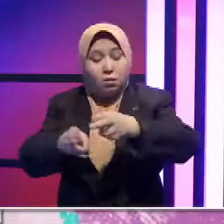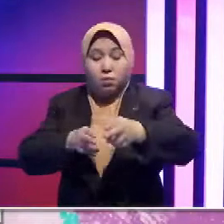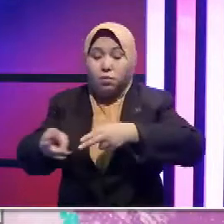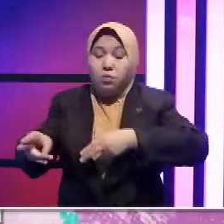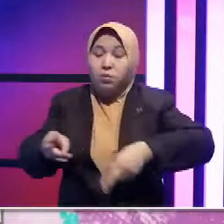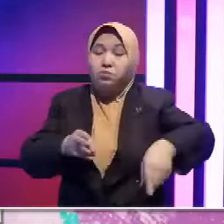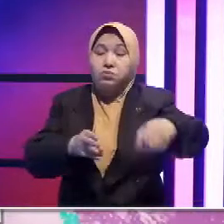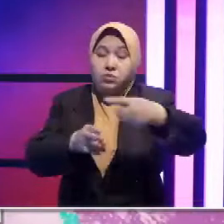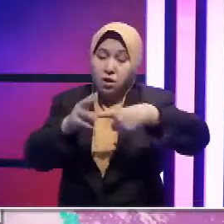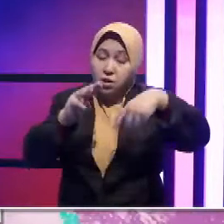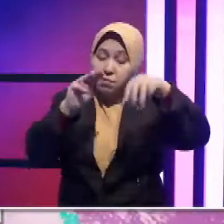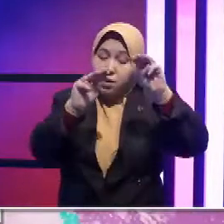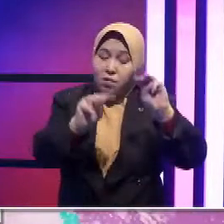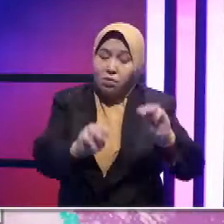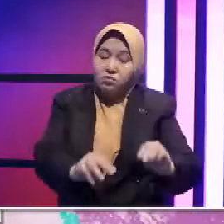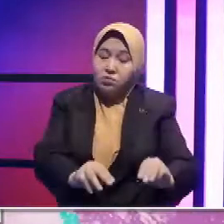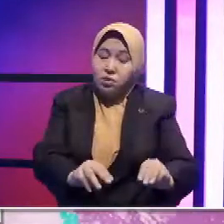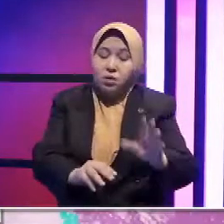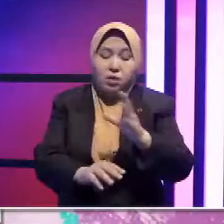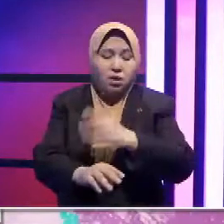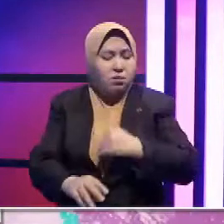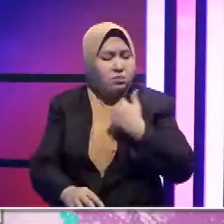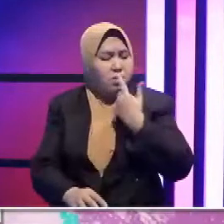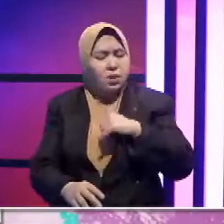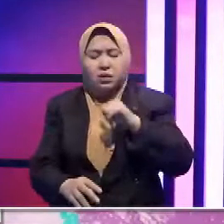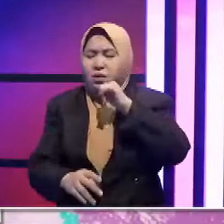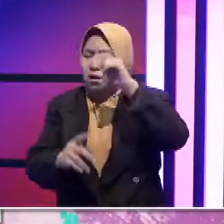قضى الله ورسوله